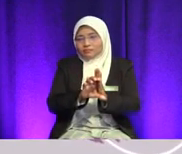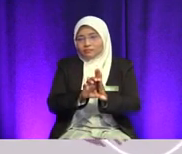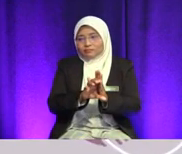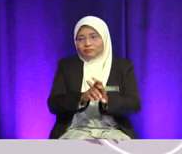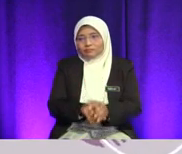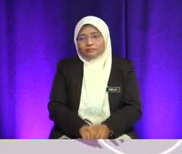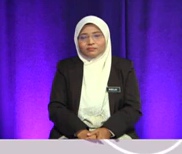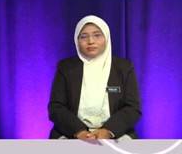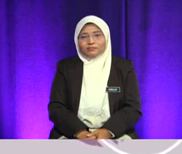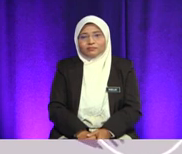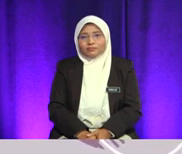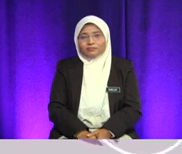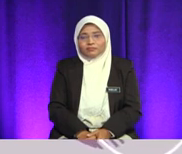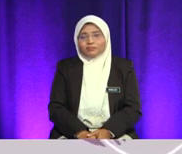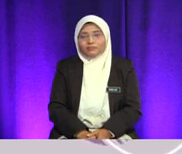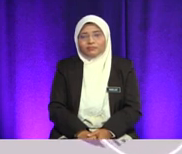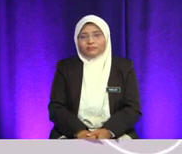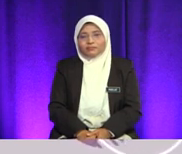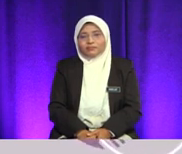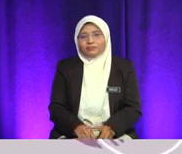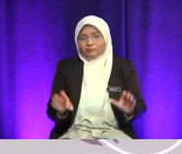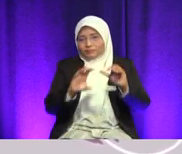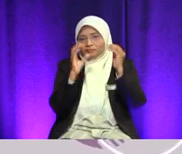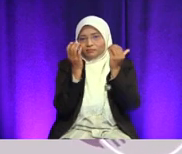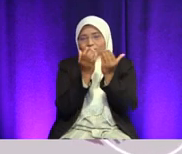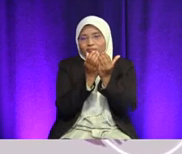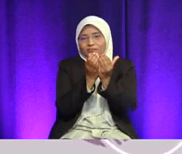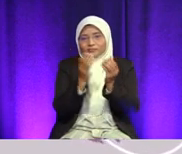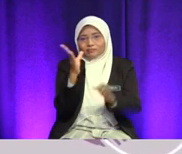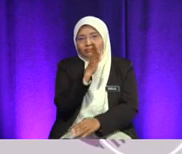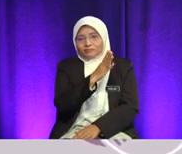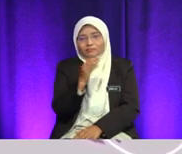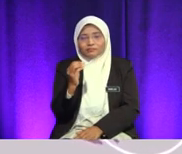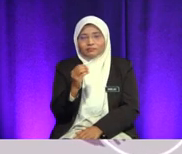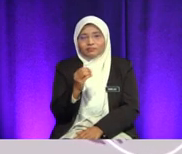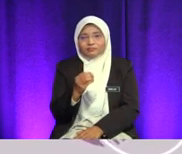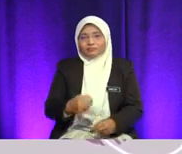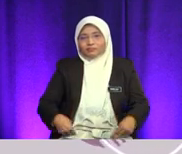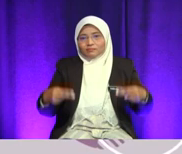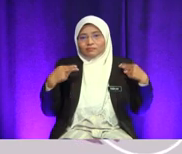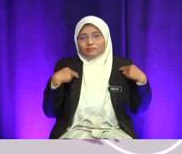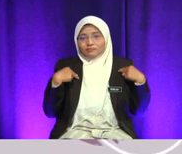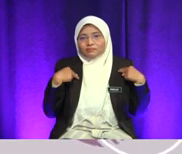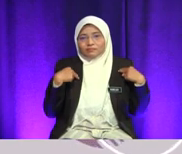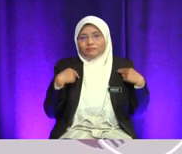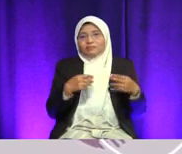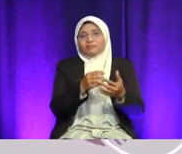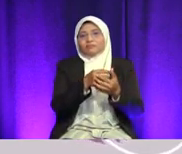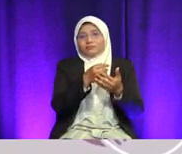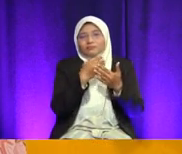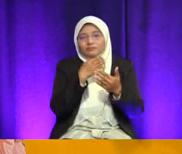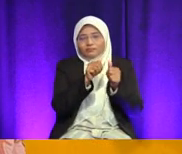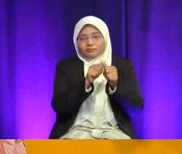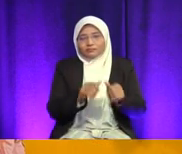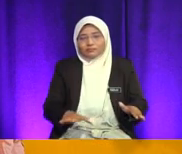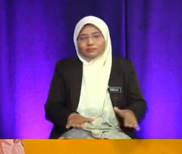dapat hidup Harmoni Oke terima kasih Nuha Nuha bagi penerangan jawaban yang jelas Mari